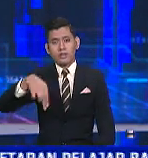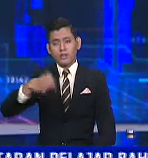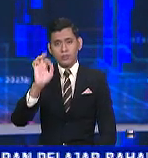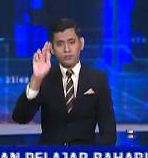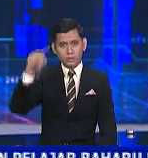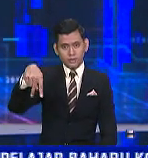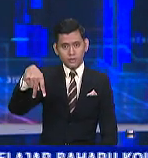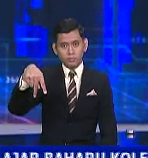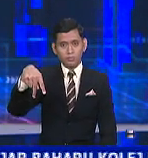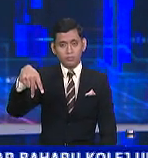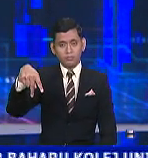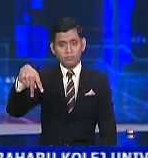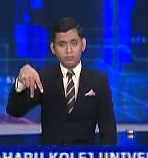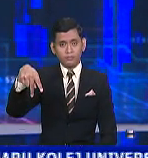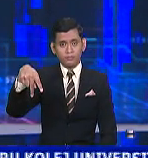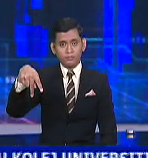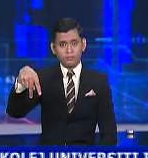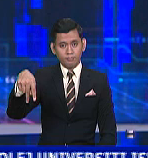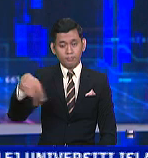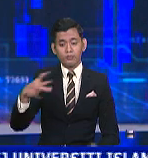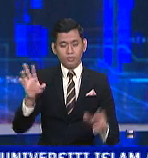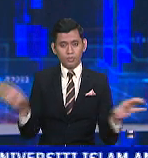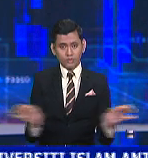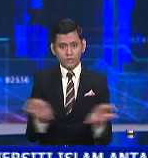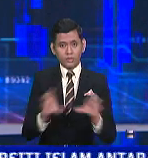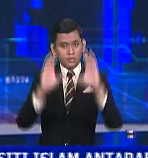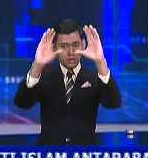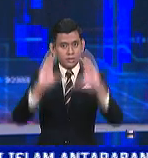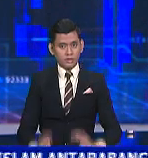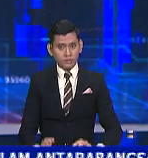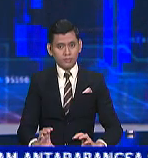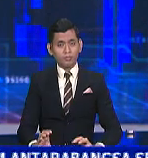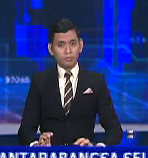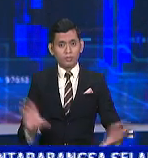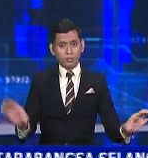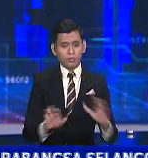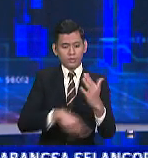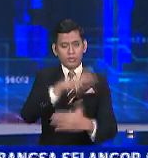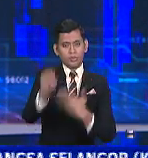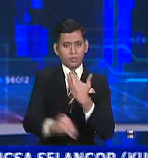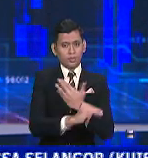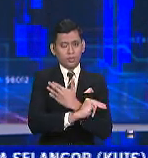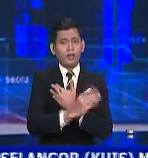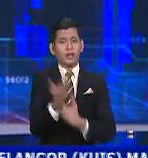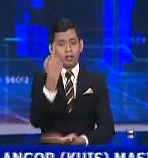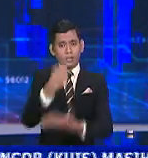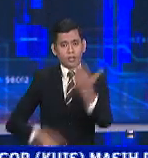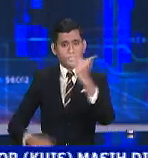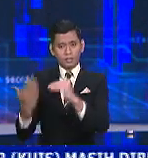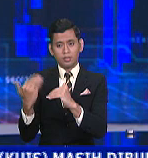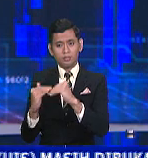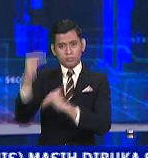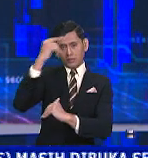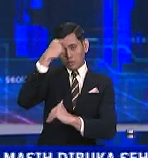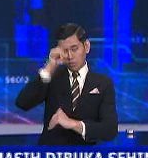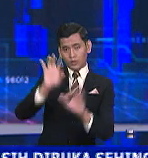Negeri dan Hal Ehwal Pengguna KPDN HEP mengambil inisiatif melancarkan skim harga maksimum keluarga Malaysia yang